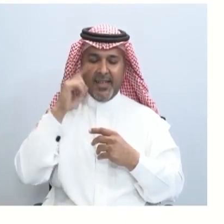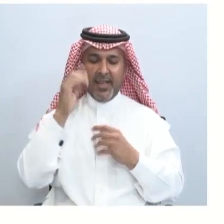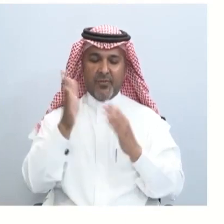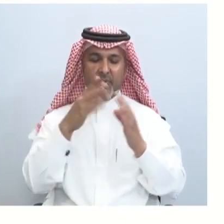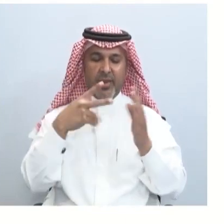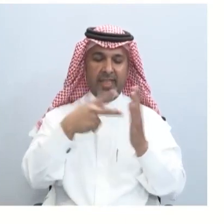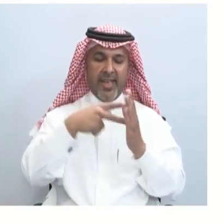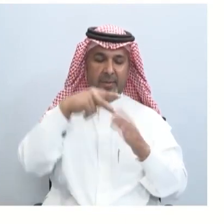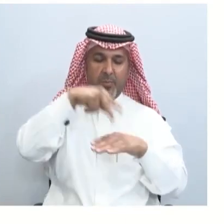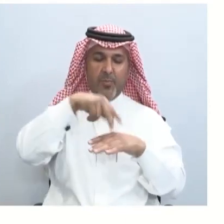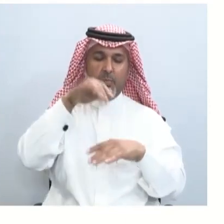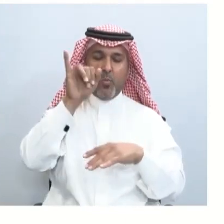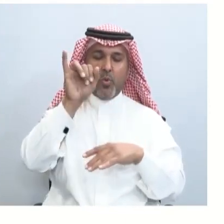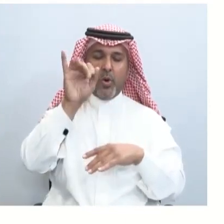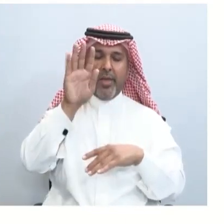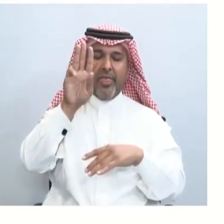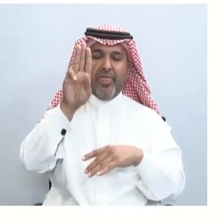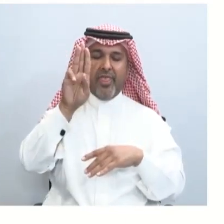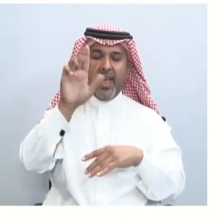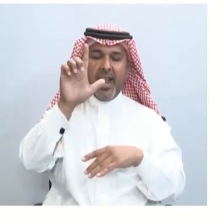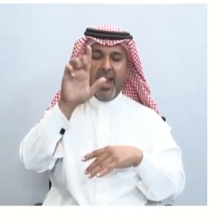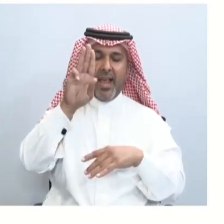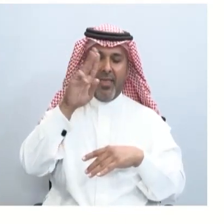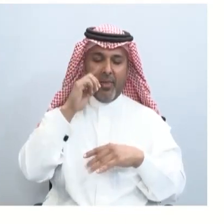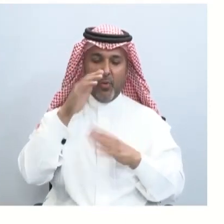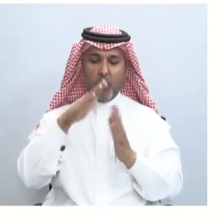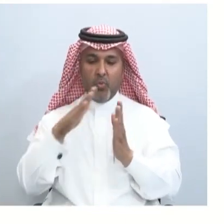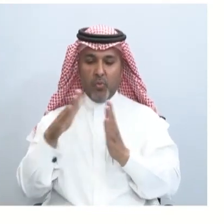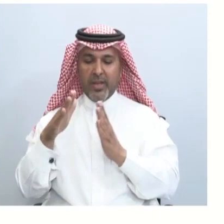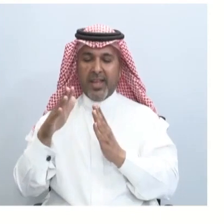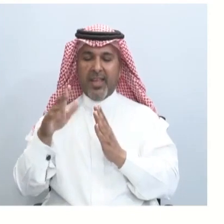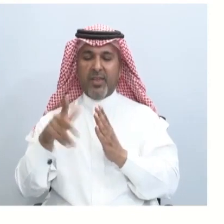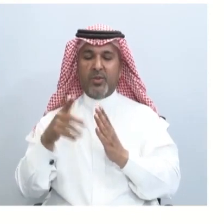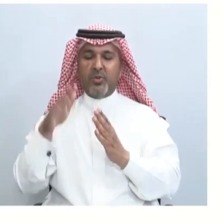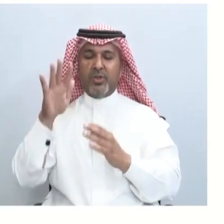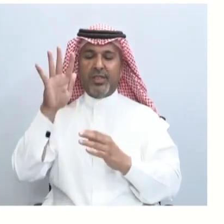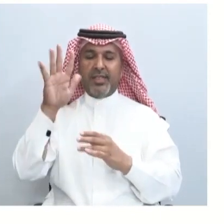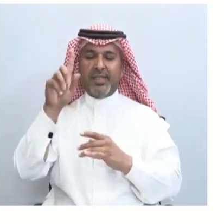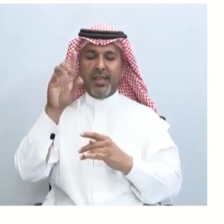من ماذا نعم يتالف من شبه منحرف ونصف دائره